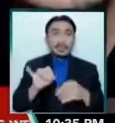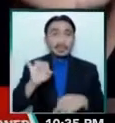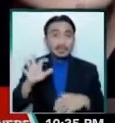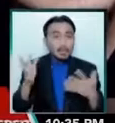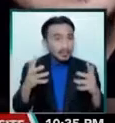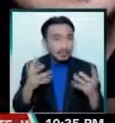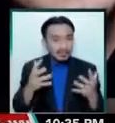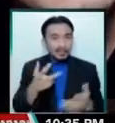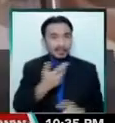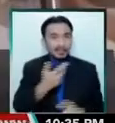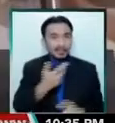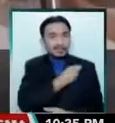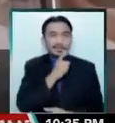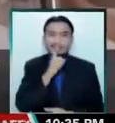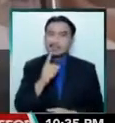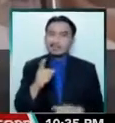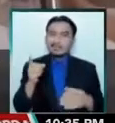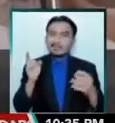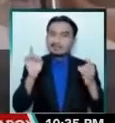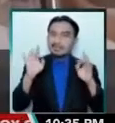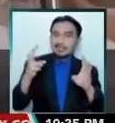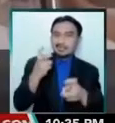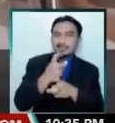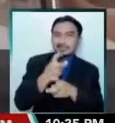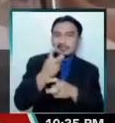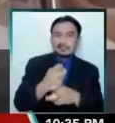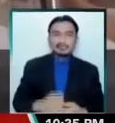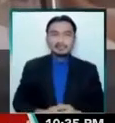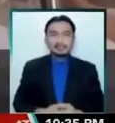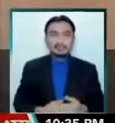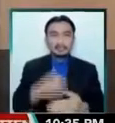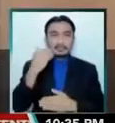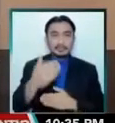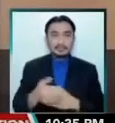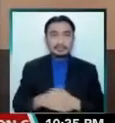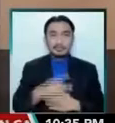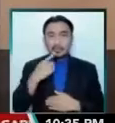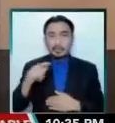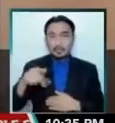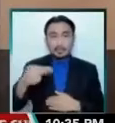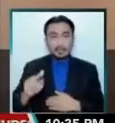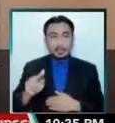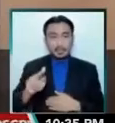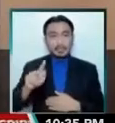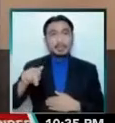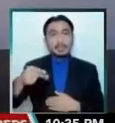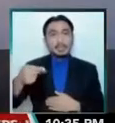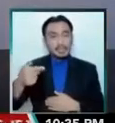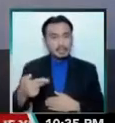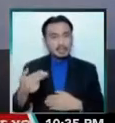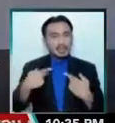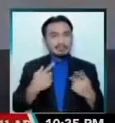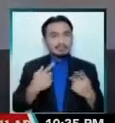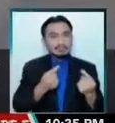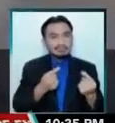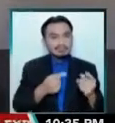eh, parang yun, hindi sila magtagal. Si Father Opon ay chaplain ng UPPGH Chapel at gawain nila ang dumalaw sa mga may sakit para sila